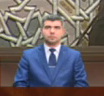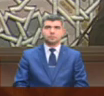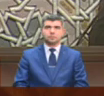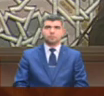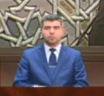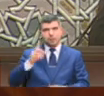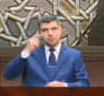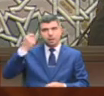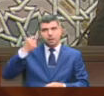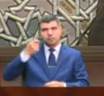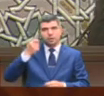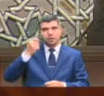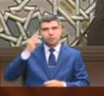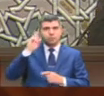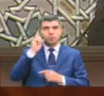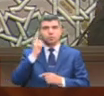بسم الله الرحمن الرحيم،